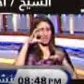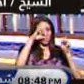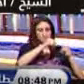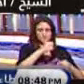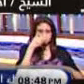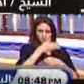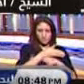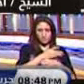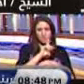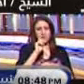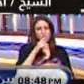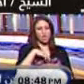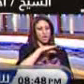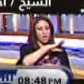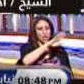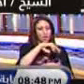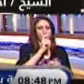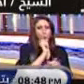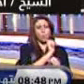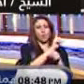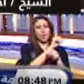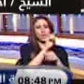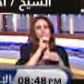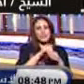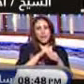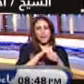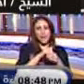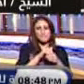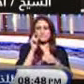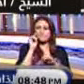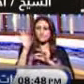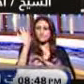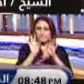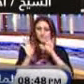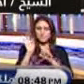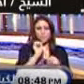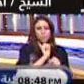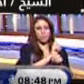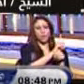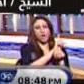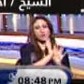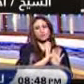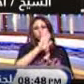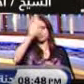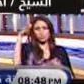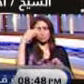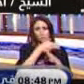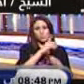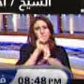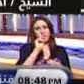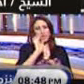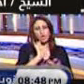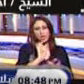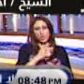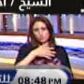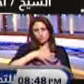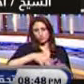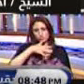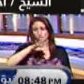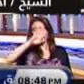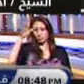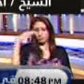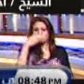بهيئة مستقلة، هي دي يتم انتخابها زي الانتخاب المشرف اللي حصل لانتخاب فضيلة المفتي،